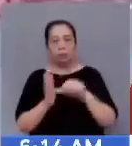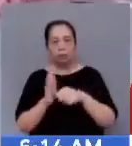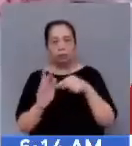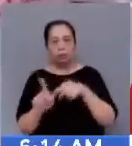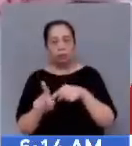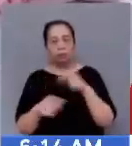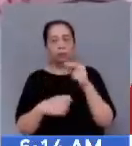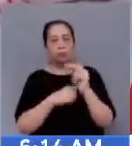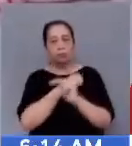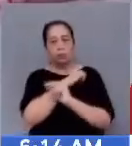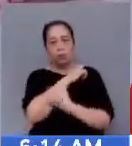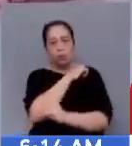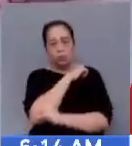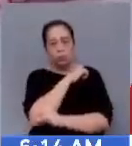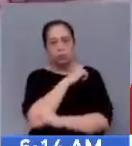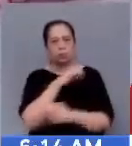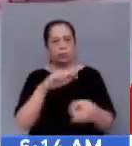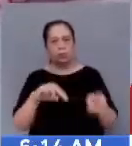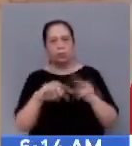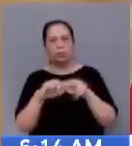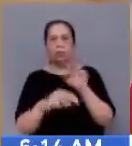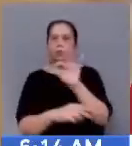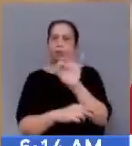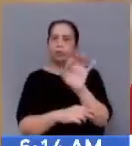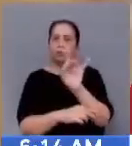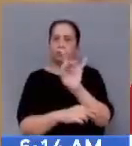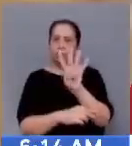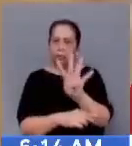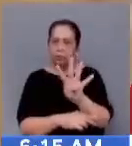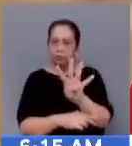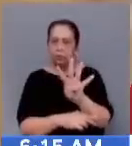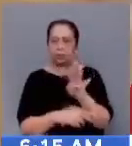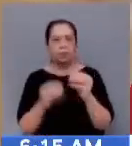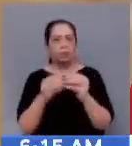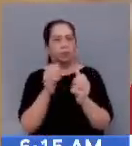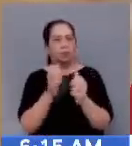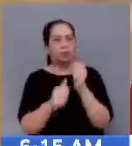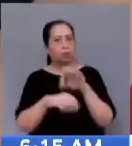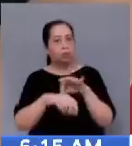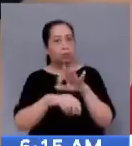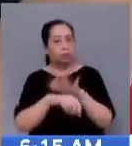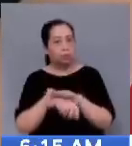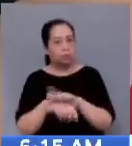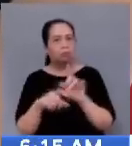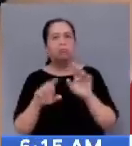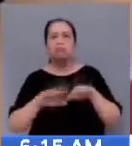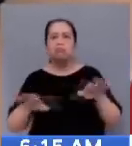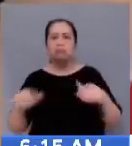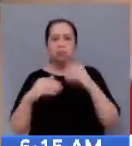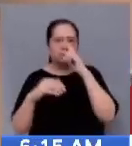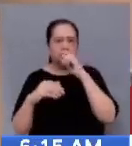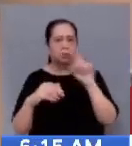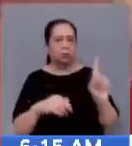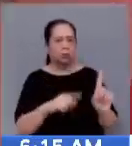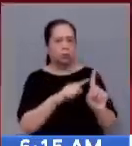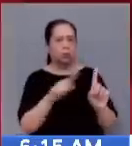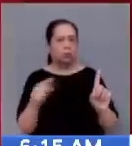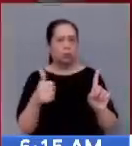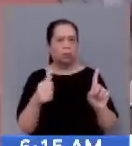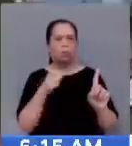Occidental na umabot sa 984. Karamihan sa na-dengue ay mga batang nasa edad 1 hanggang 10 taong